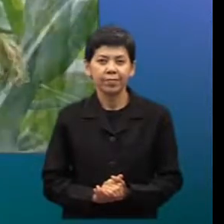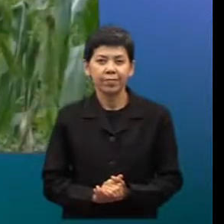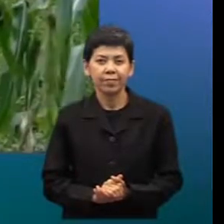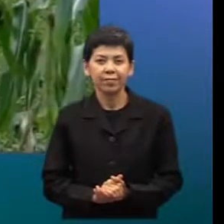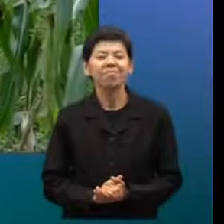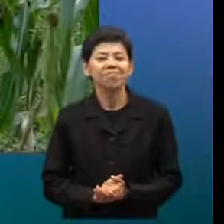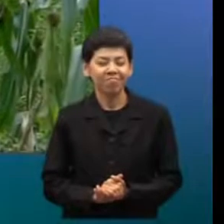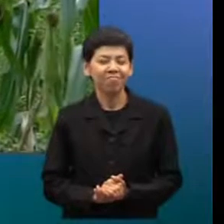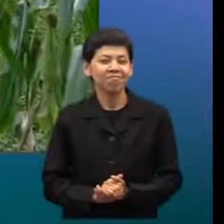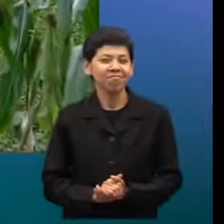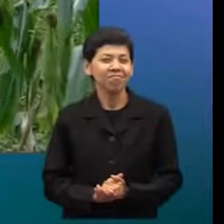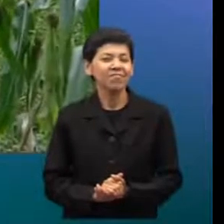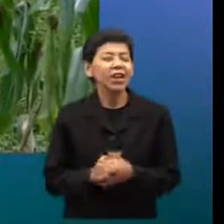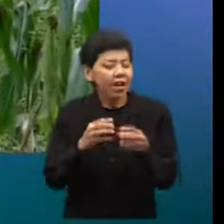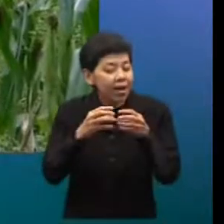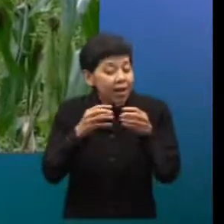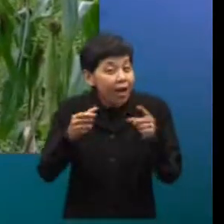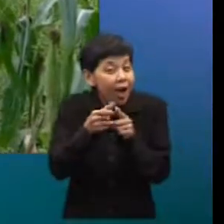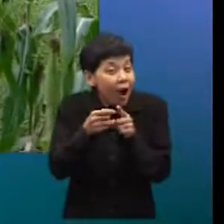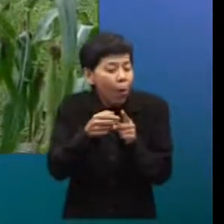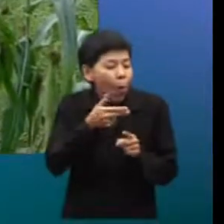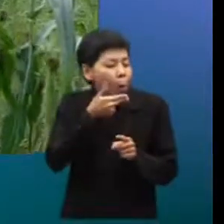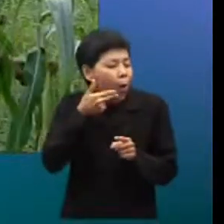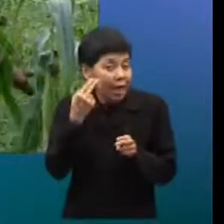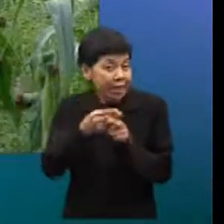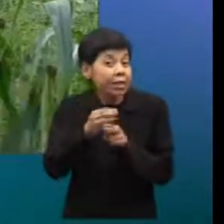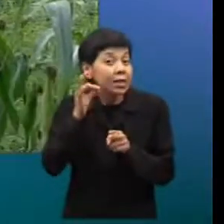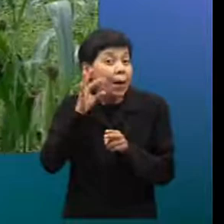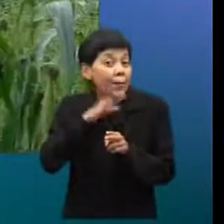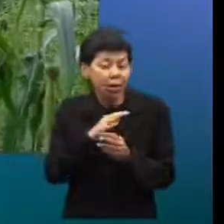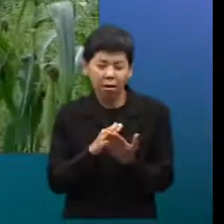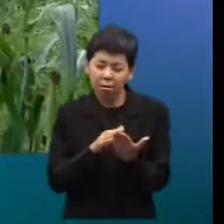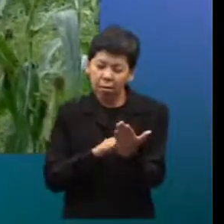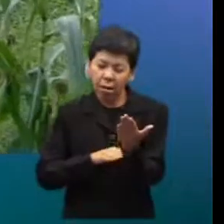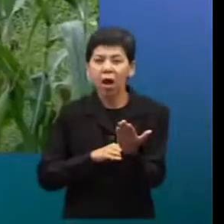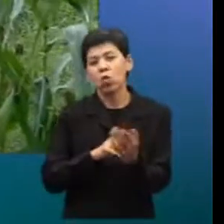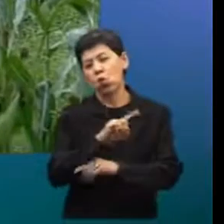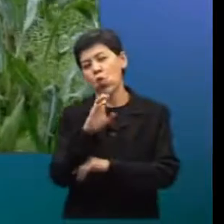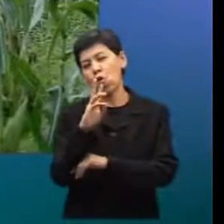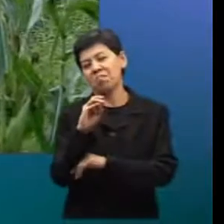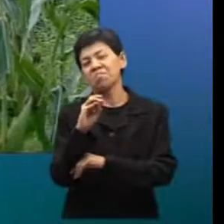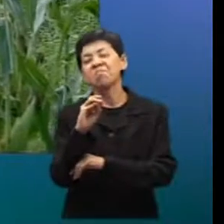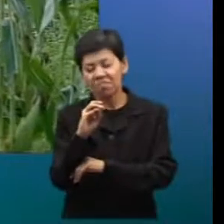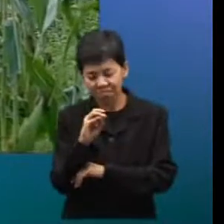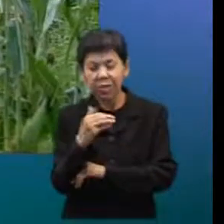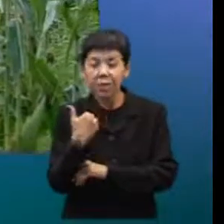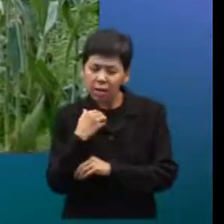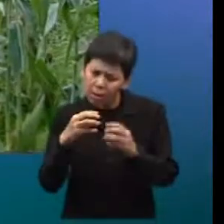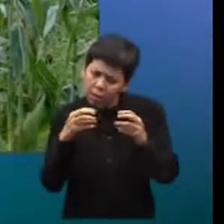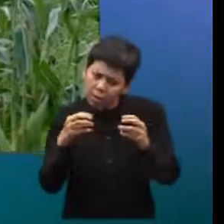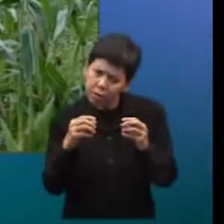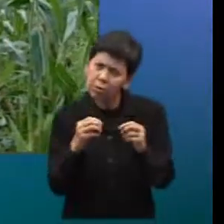นั่นไงครับต้องใช้ข้าวโพดพันหวานน้ำผึ้งอายุ60วันจึงจะดีส่วนจะเลือกฝัก